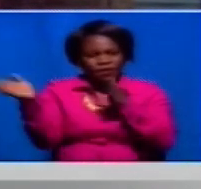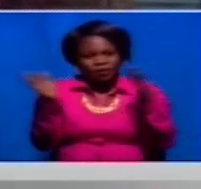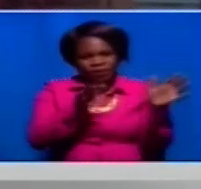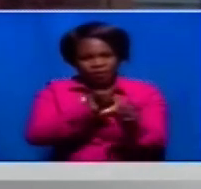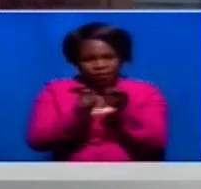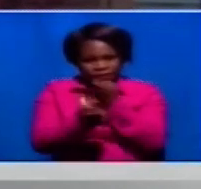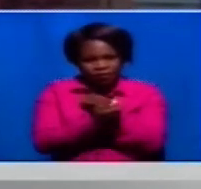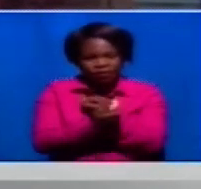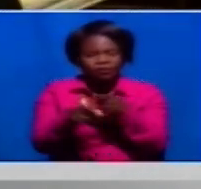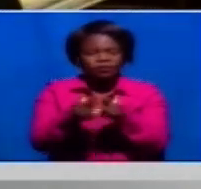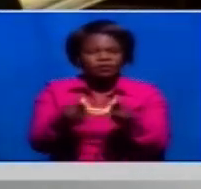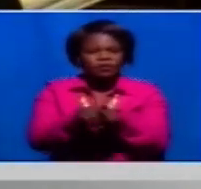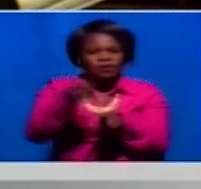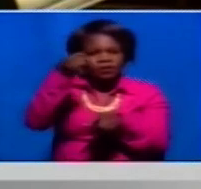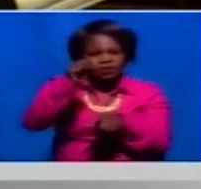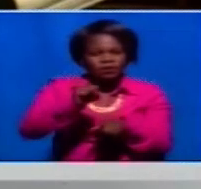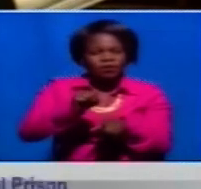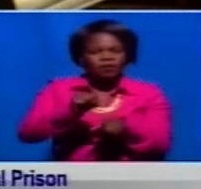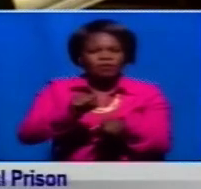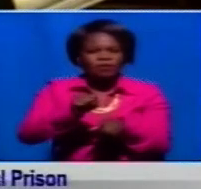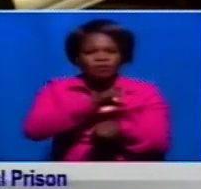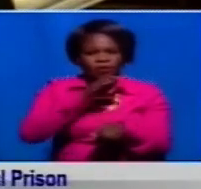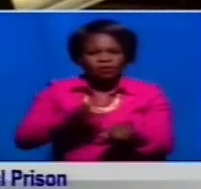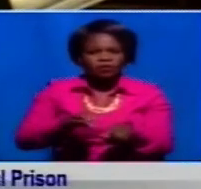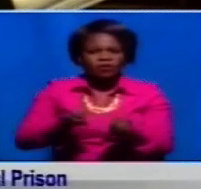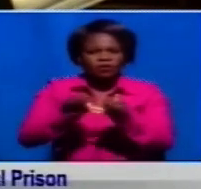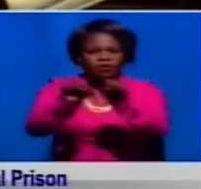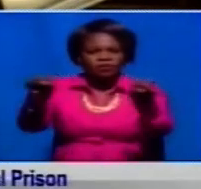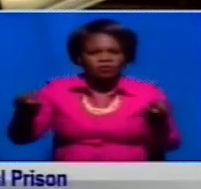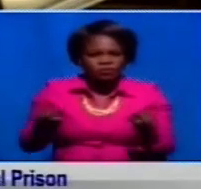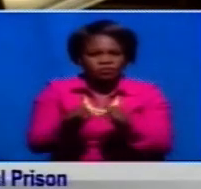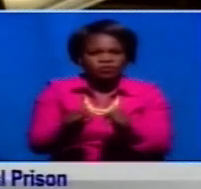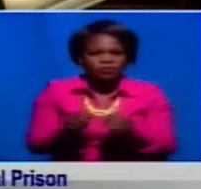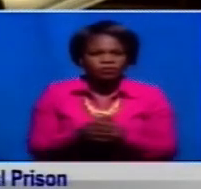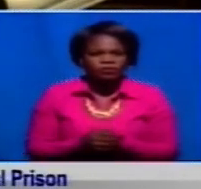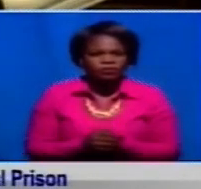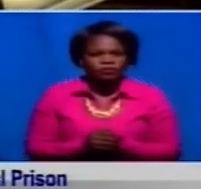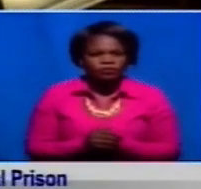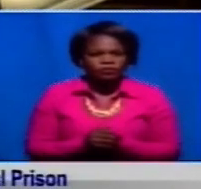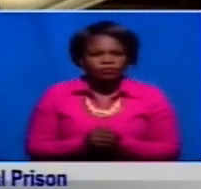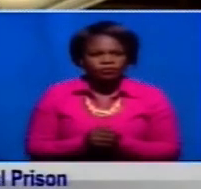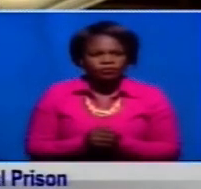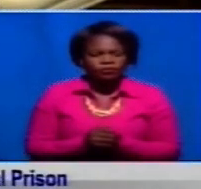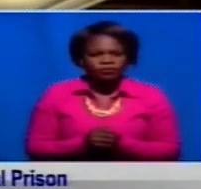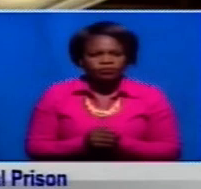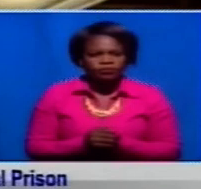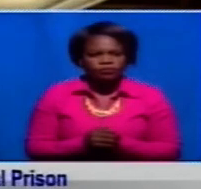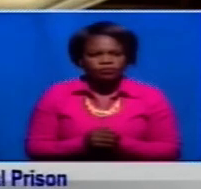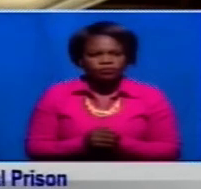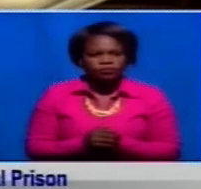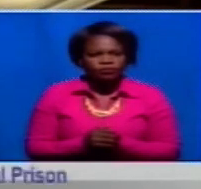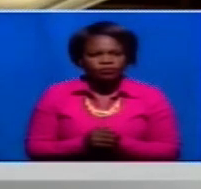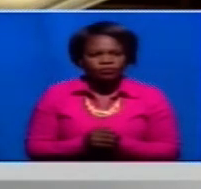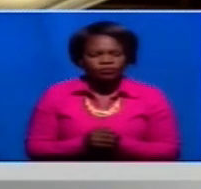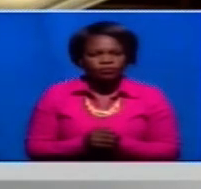South China Sea. 这个赞比亚的这个务实合作。 And